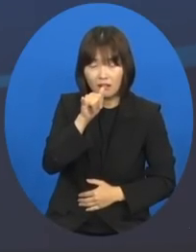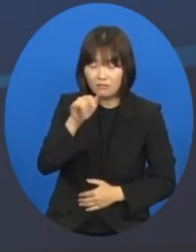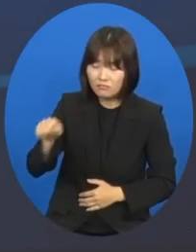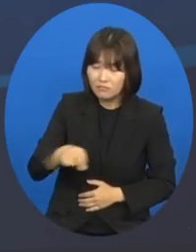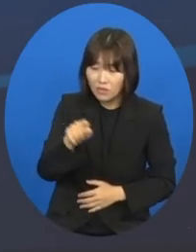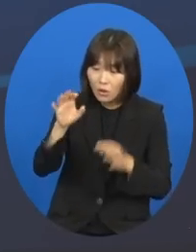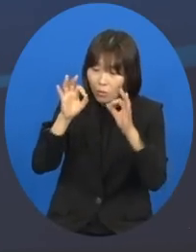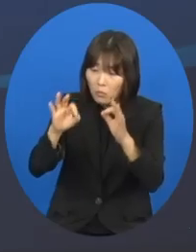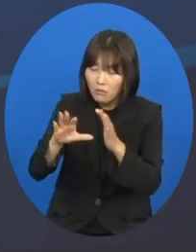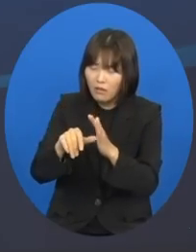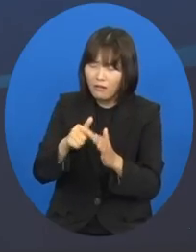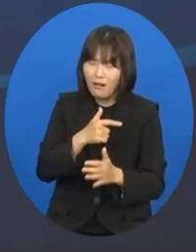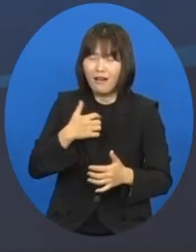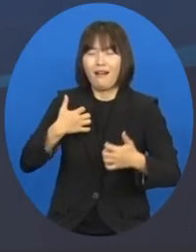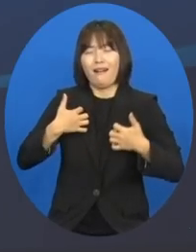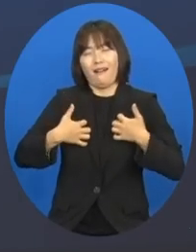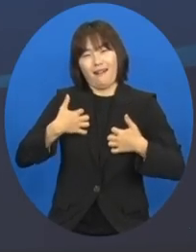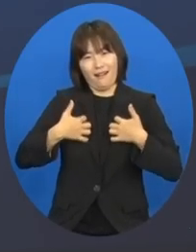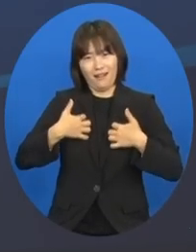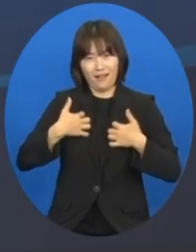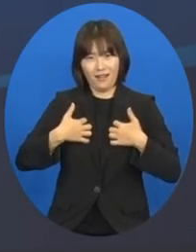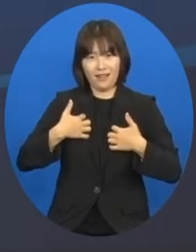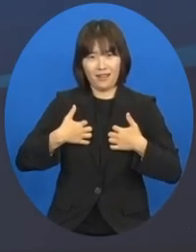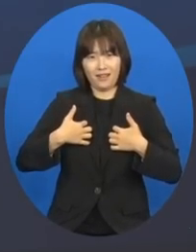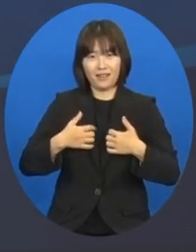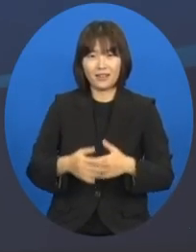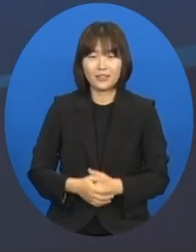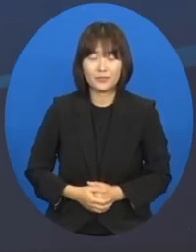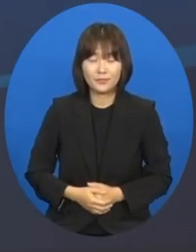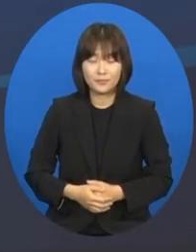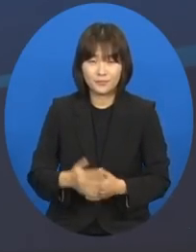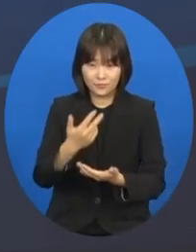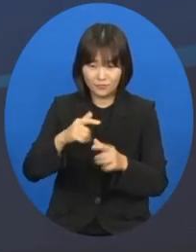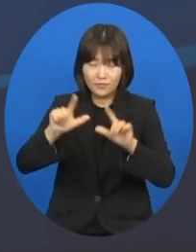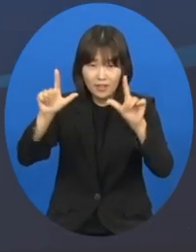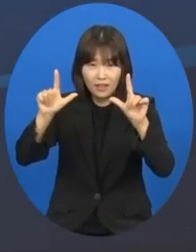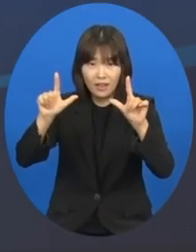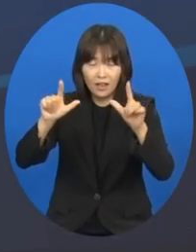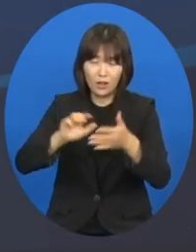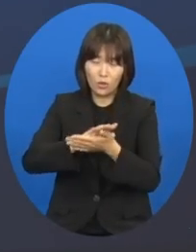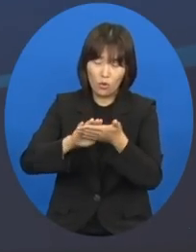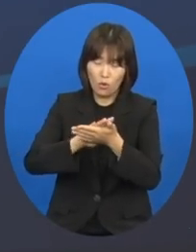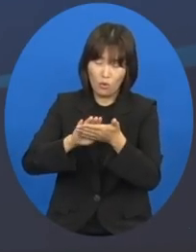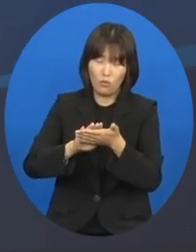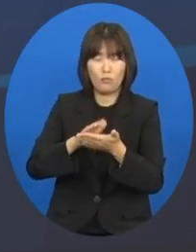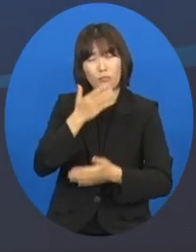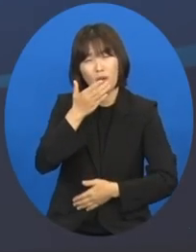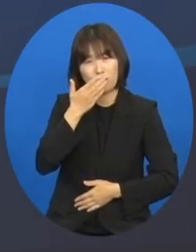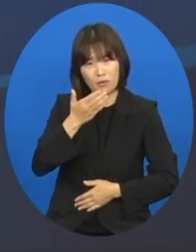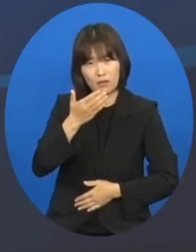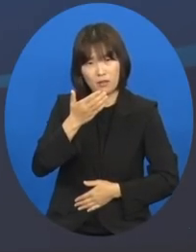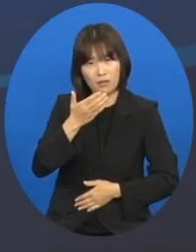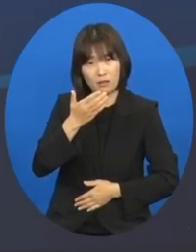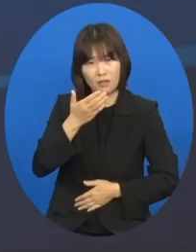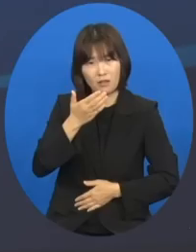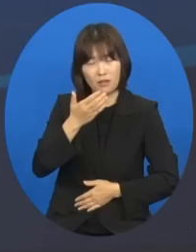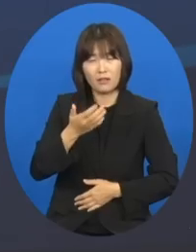너무너무 반가운 거예요 일요일 날 놀러 갈 수 있는 데가 얼마나 많은데